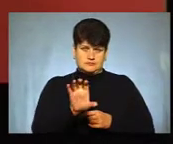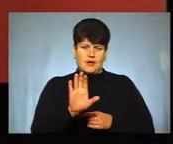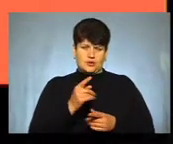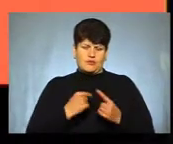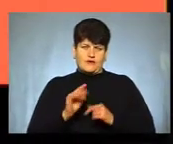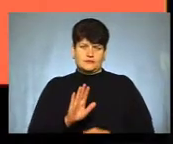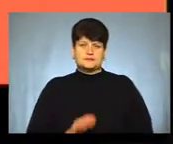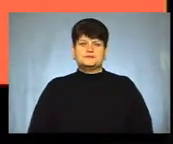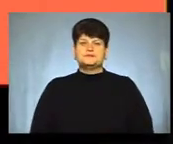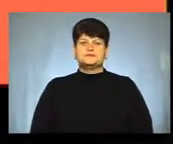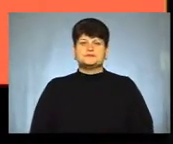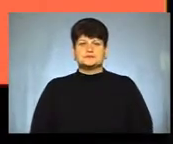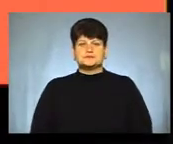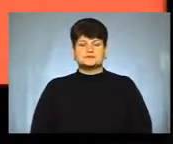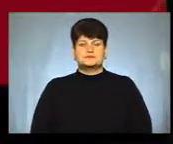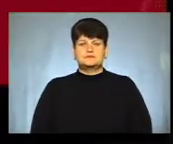повернемося.